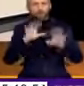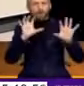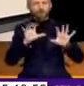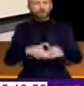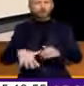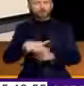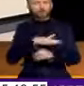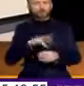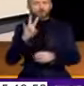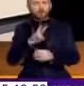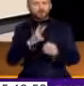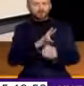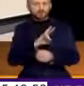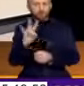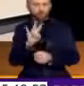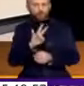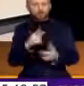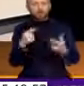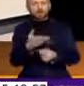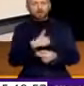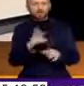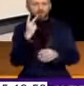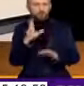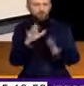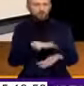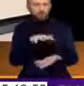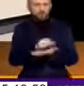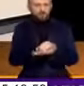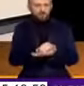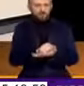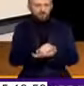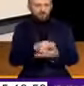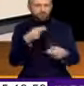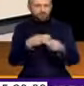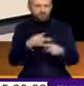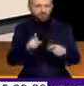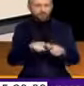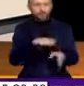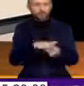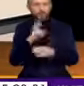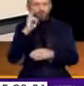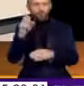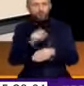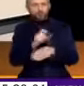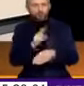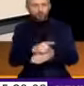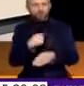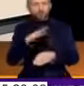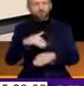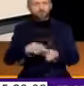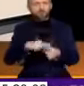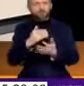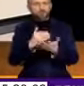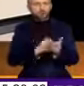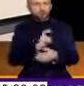лоно християнських церков, де ми завжди були, тільки окупація перервала цей шлях, це є просто виконання божих заповідей. Тому я після цієї програми піду